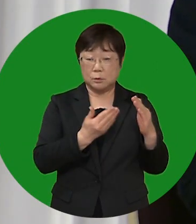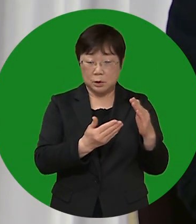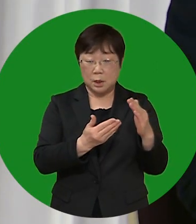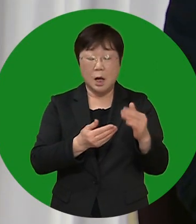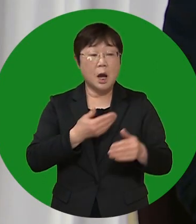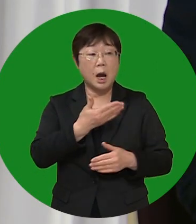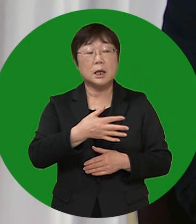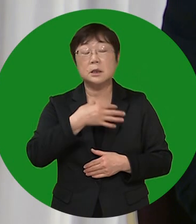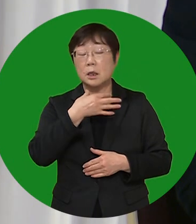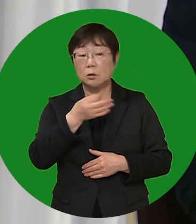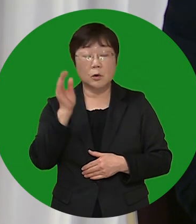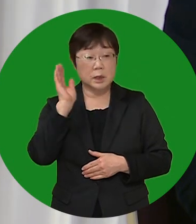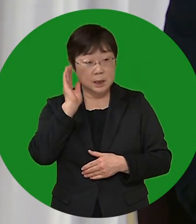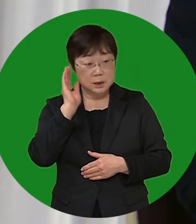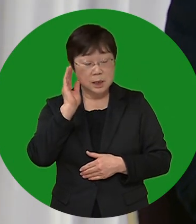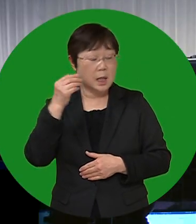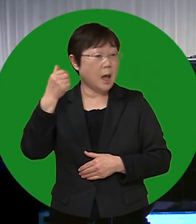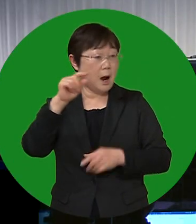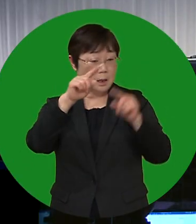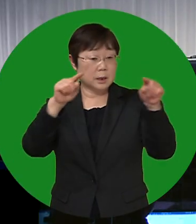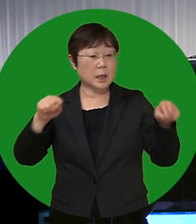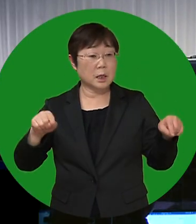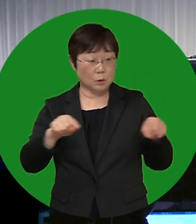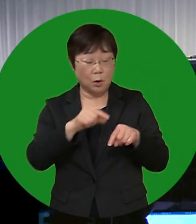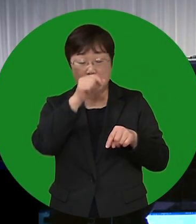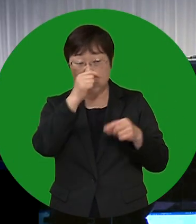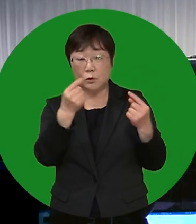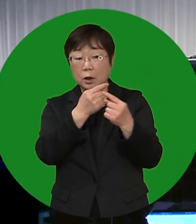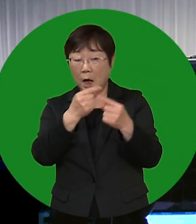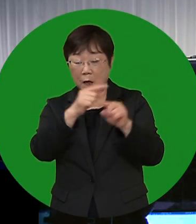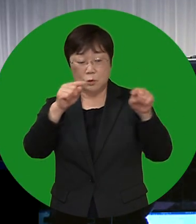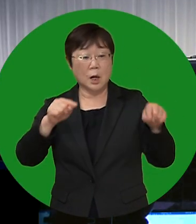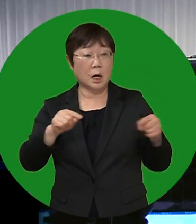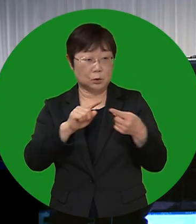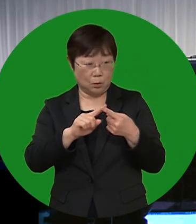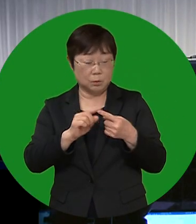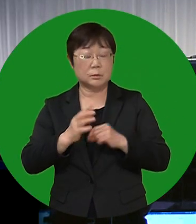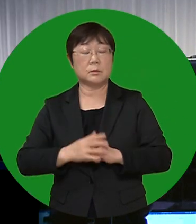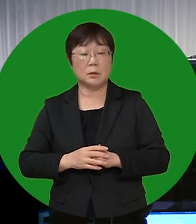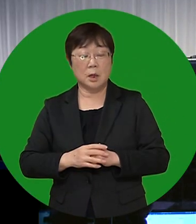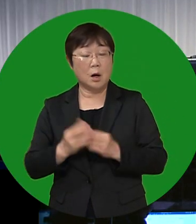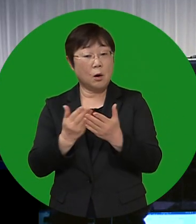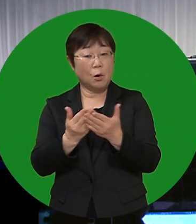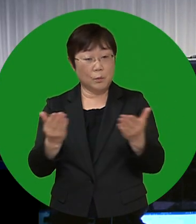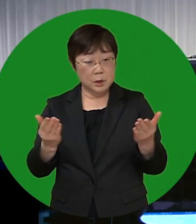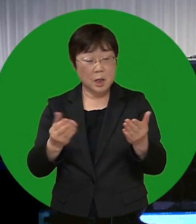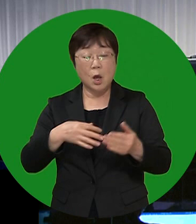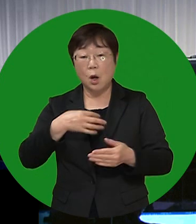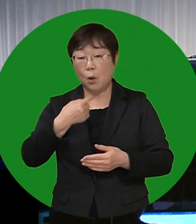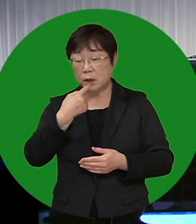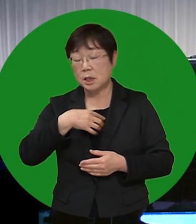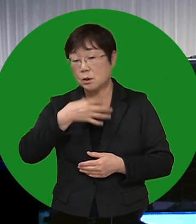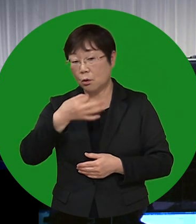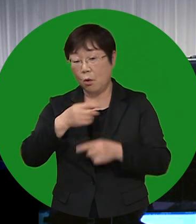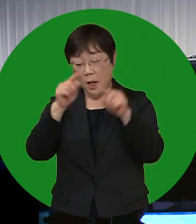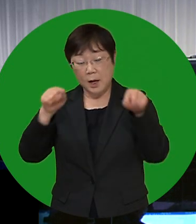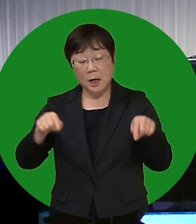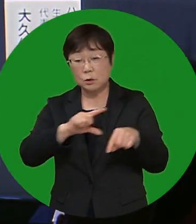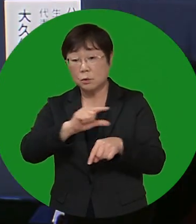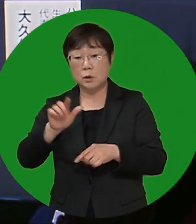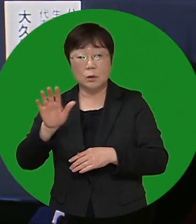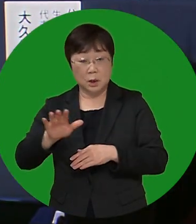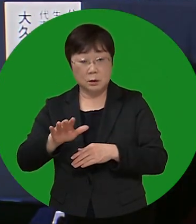はまああなたの声を聞かせての安定とよく合っ提案努力スフカードであったりとかお店では私の声カードなど